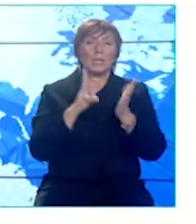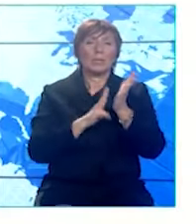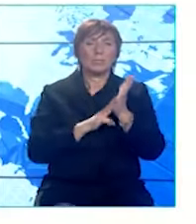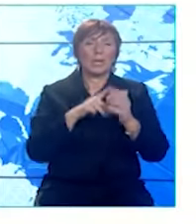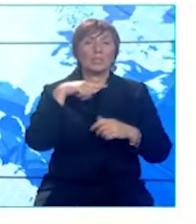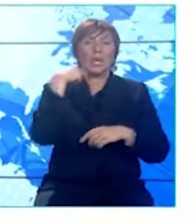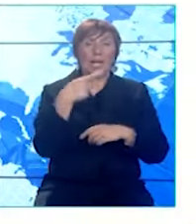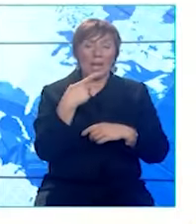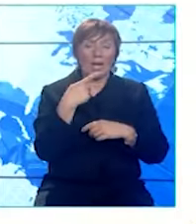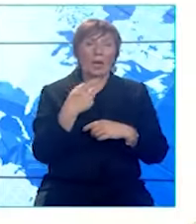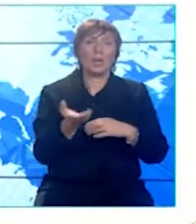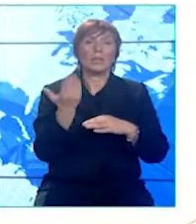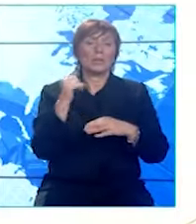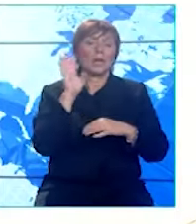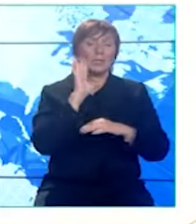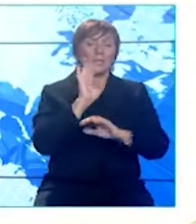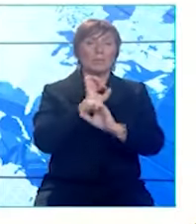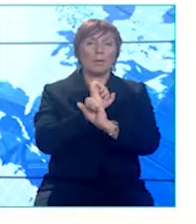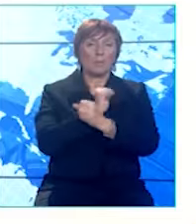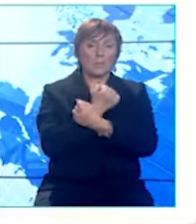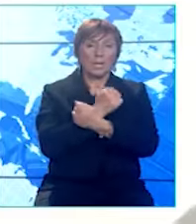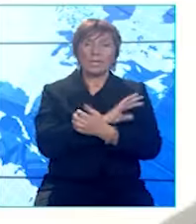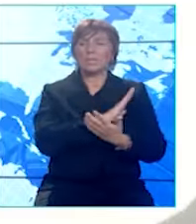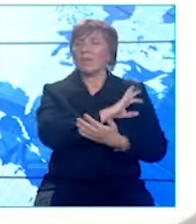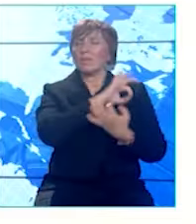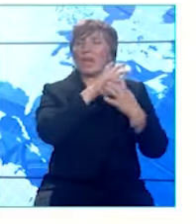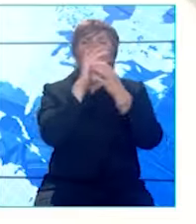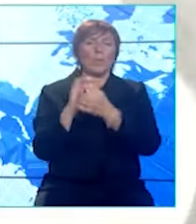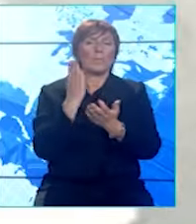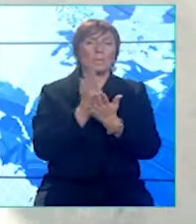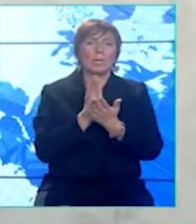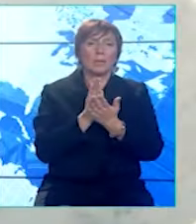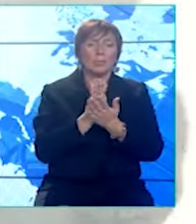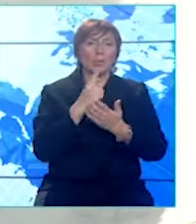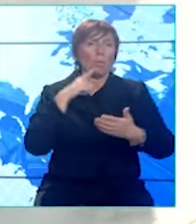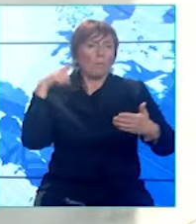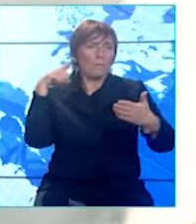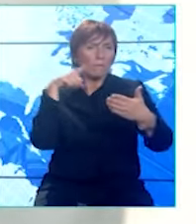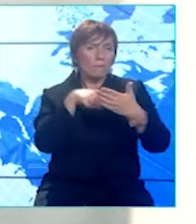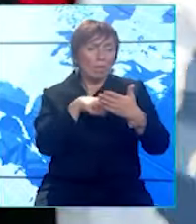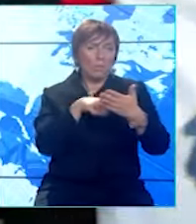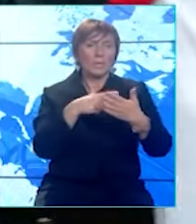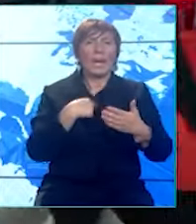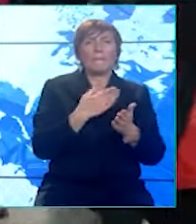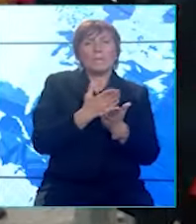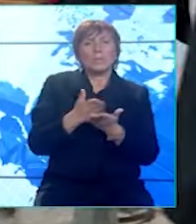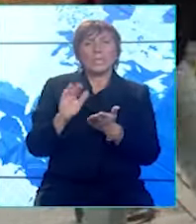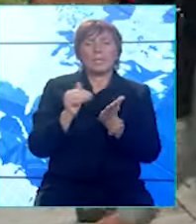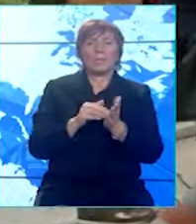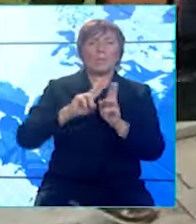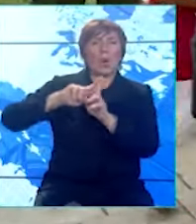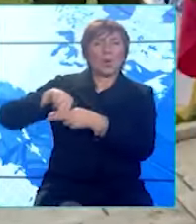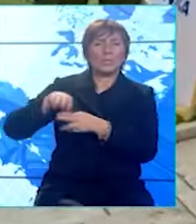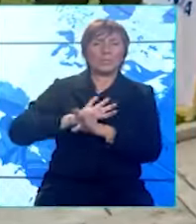Osmanović, izjavio je uoči manifestacije da država Bosna i Hercegovina uvijek treba da nam bude u fokusu, a da po strani